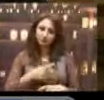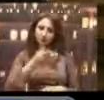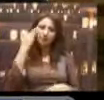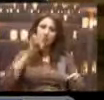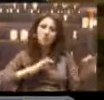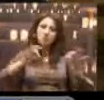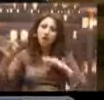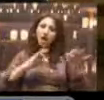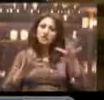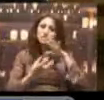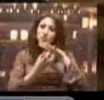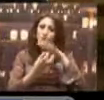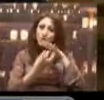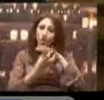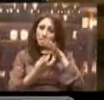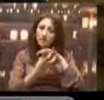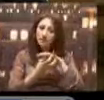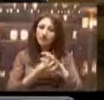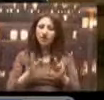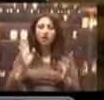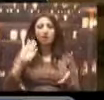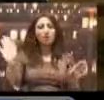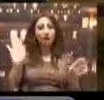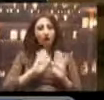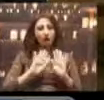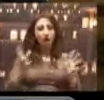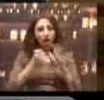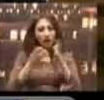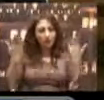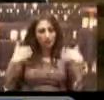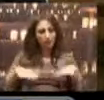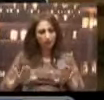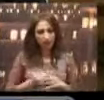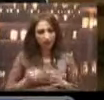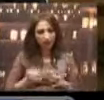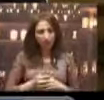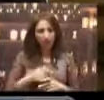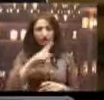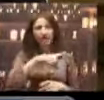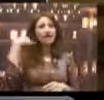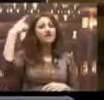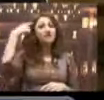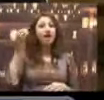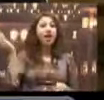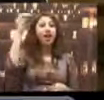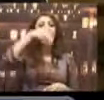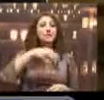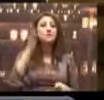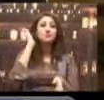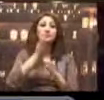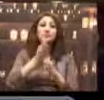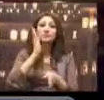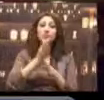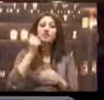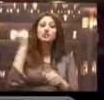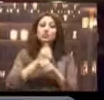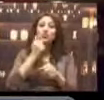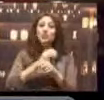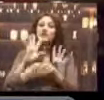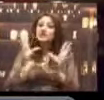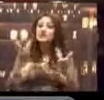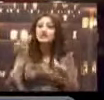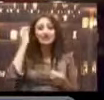مهندس قوة تخرج بالجامعة، ايه اللي ودى بقى التمثيل؟ دخل الفن ازاي؟ زي ما